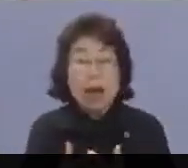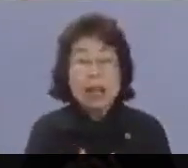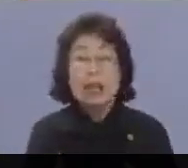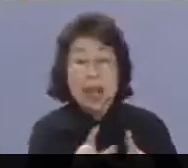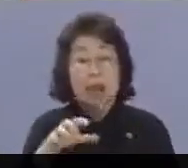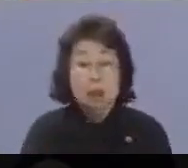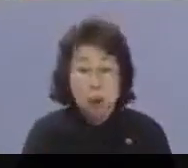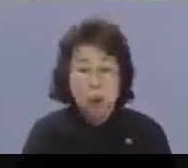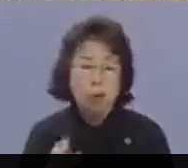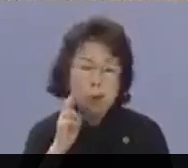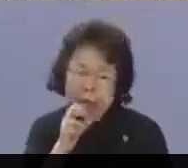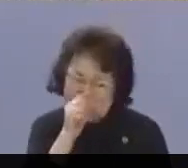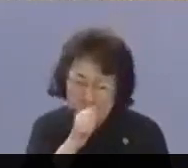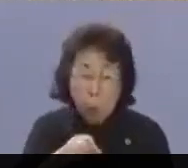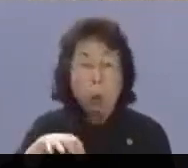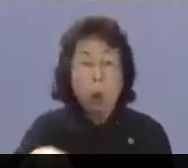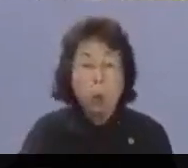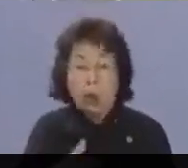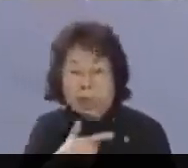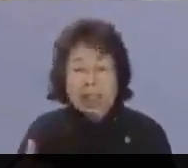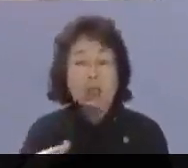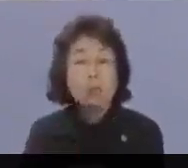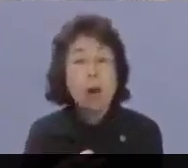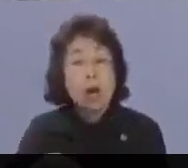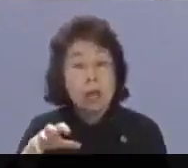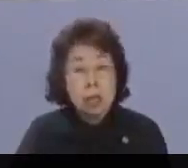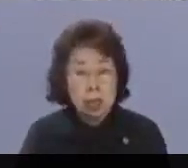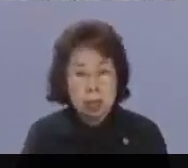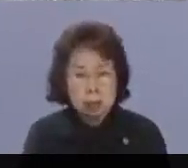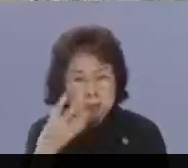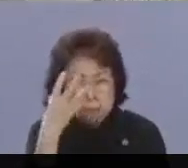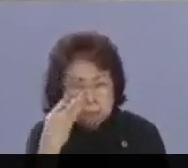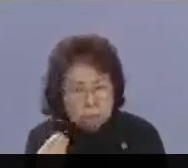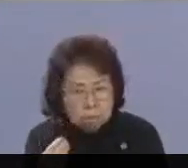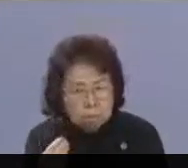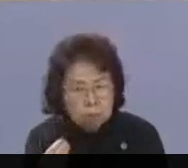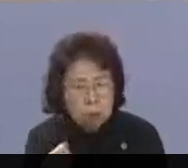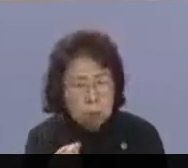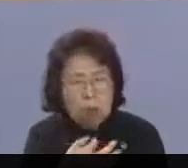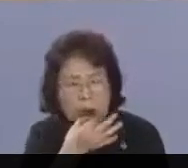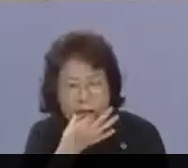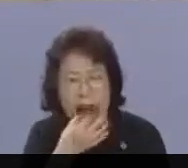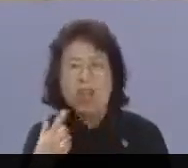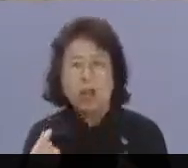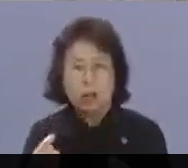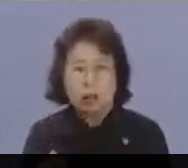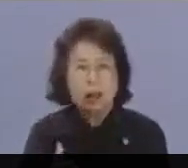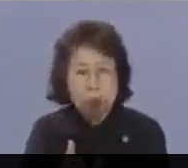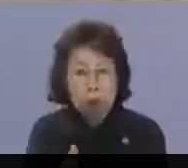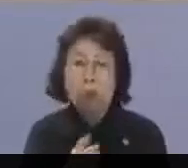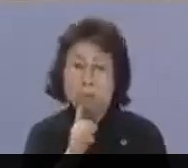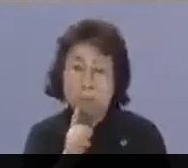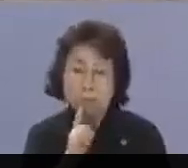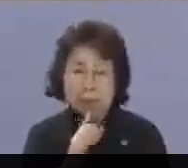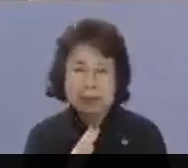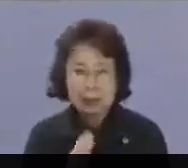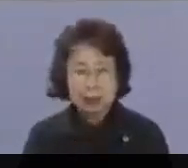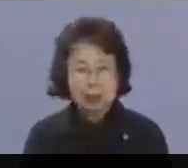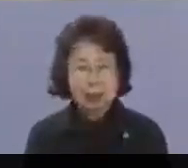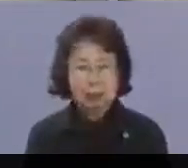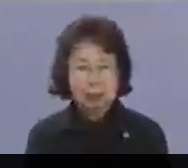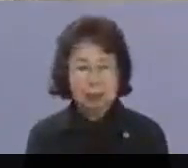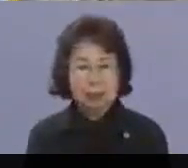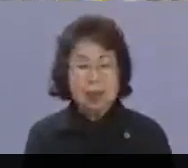이른바 노른자 위 땅에 자리 잡고 있는 대형마트에 눈독을 들이는 경우가 많아서라고 전문가들은 말합니다.